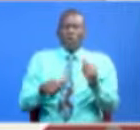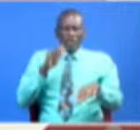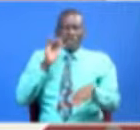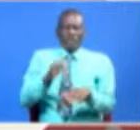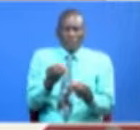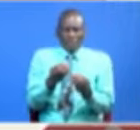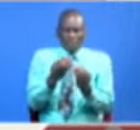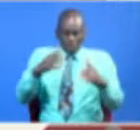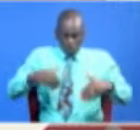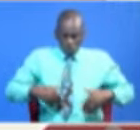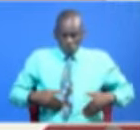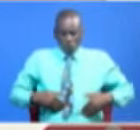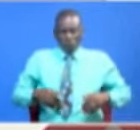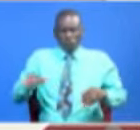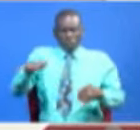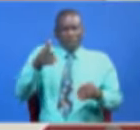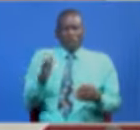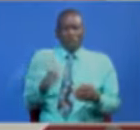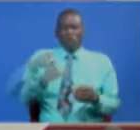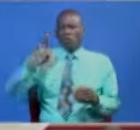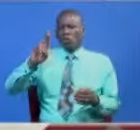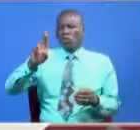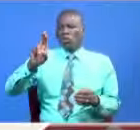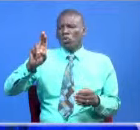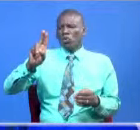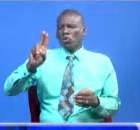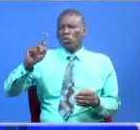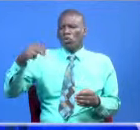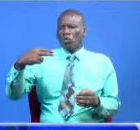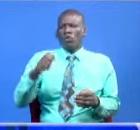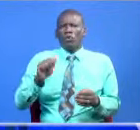Ruth Sarmoe Chasenge ana mengi zaidi.